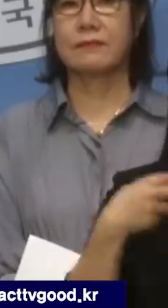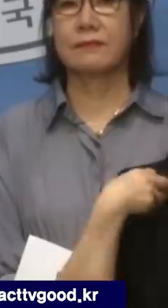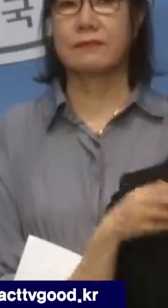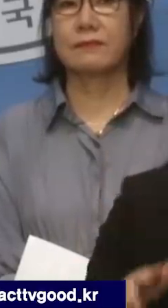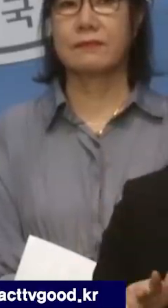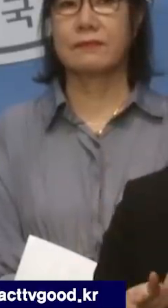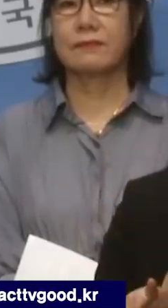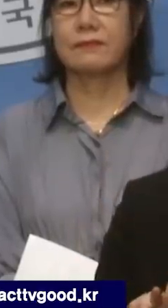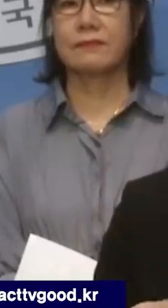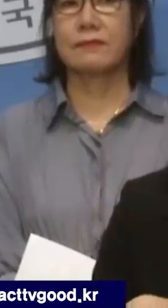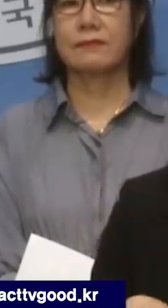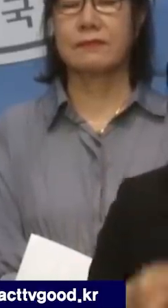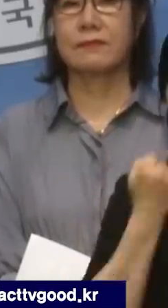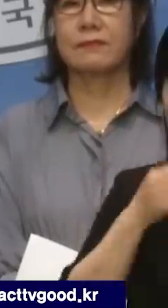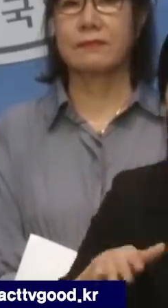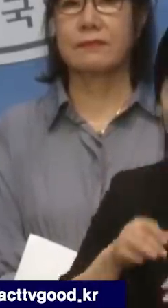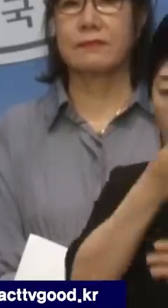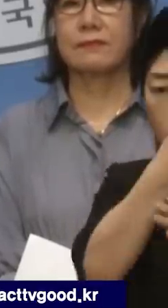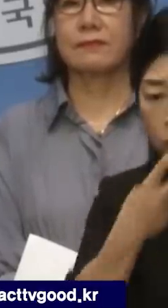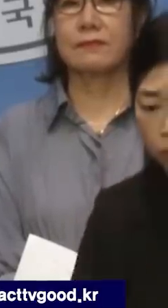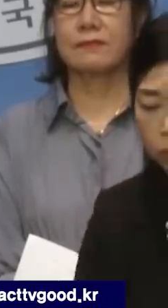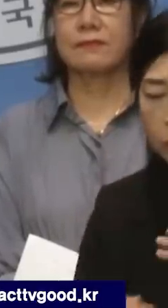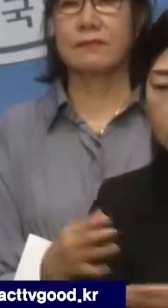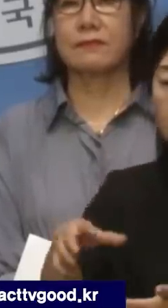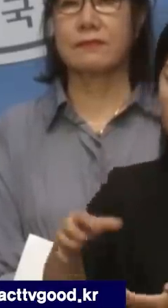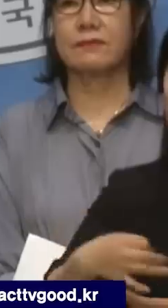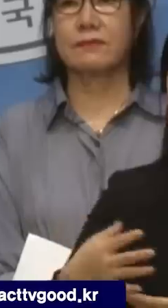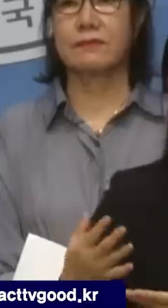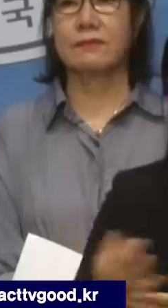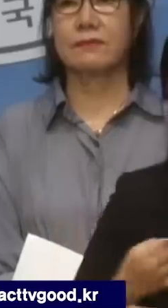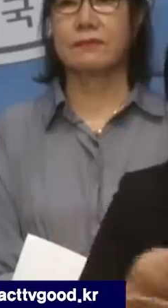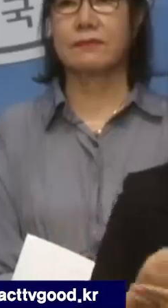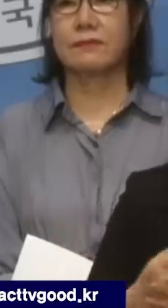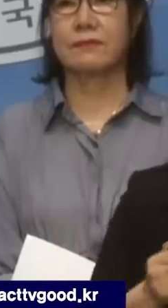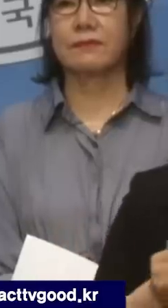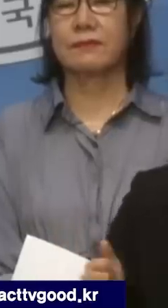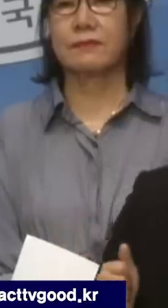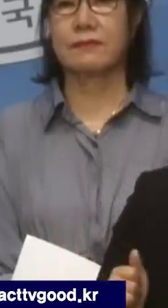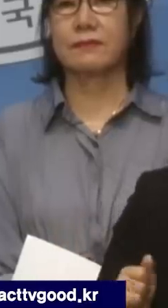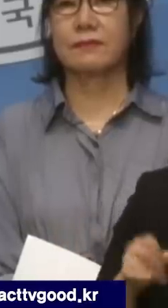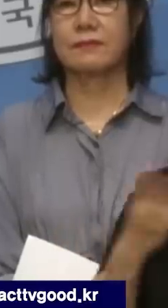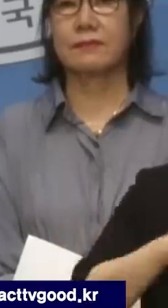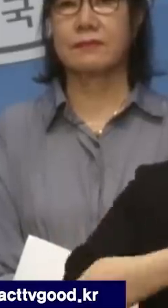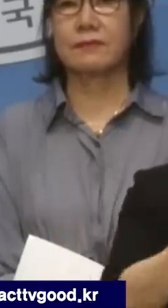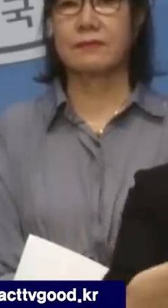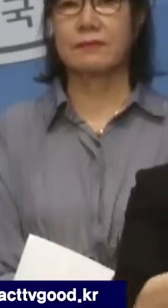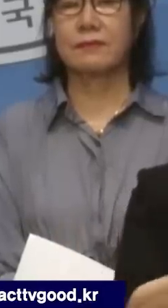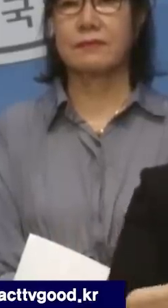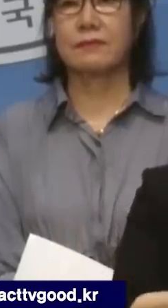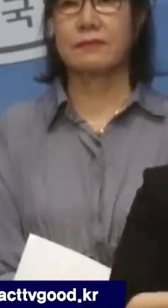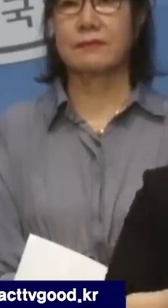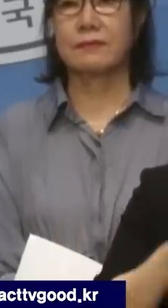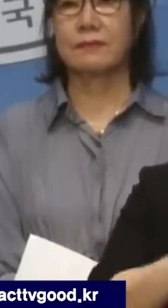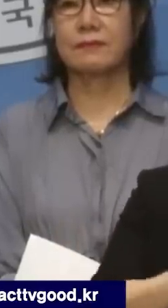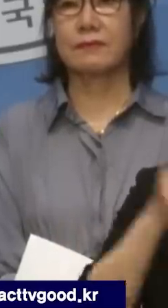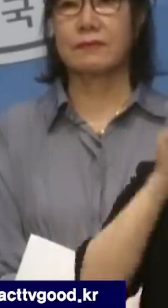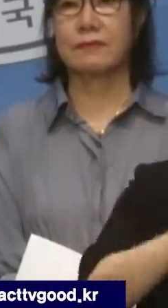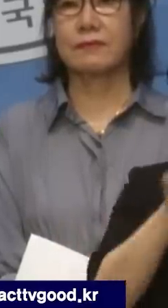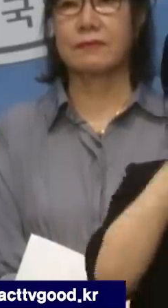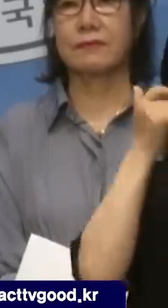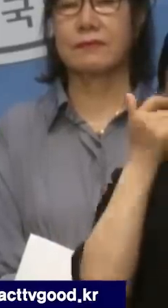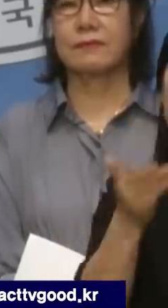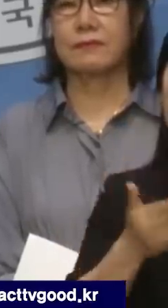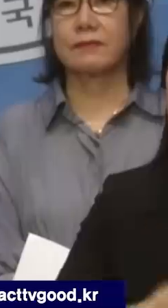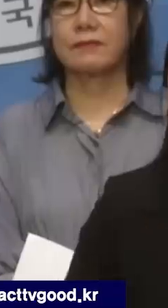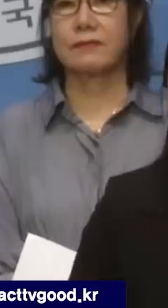있는 소상공인과 자영업자의 우려를 생각이나 하고 있습니까? 아무런 대책이 없는